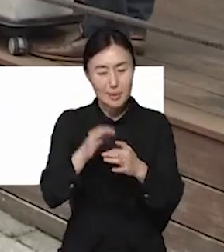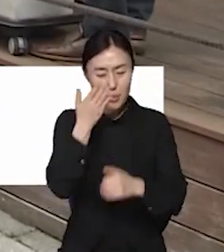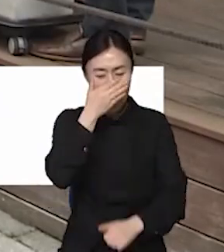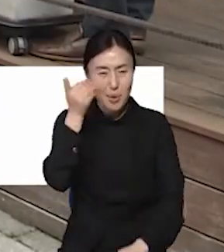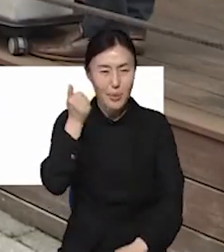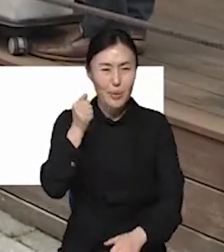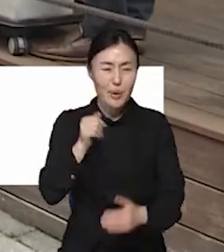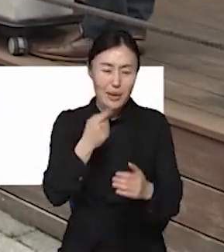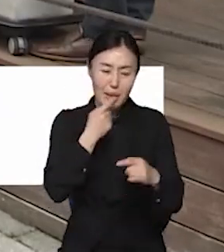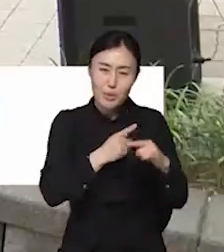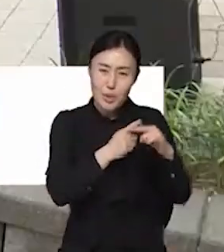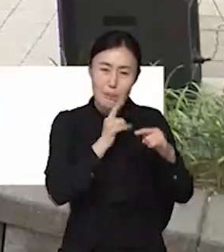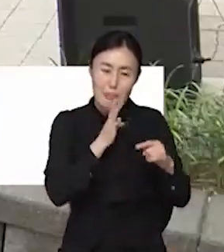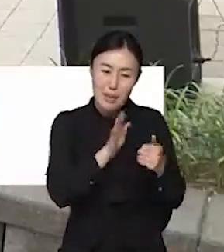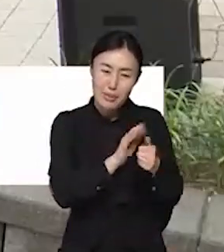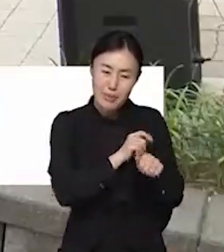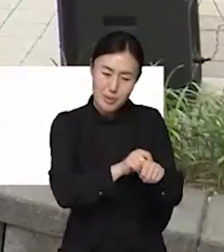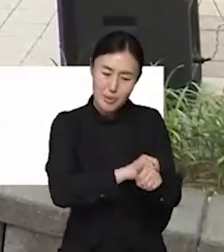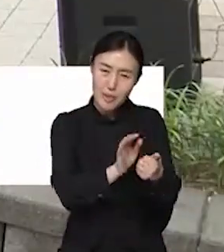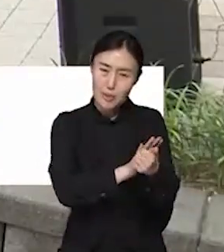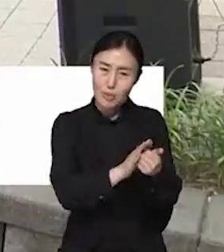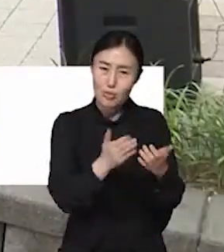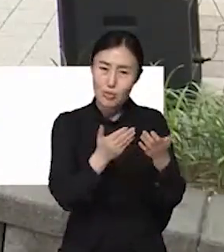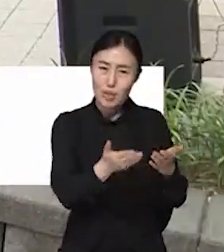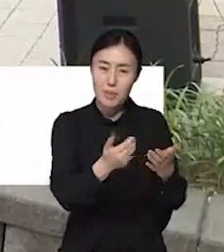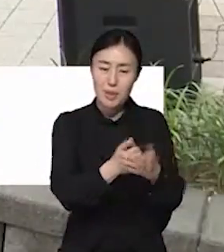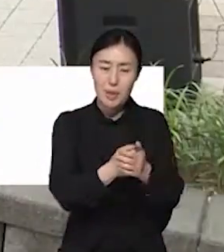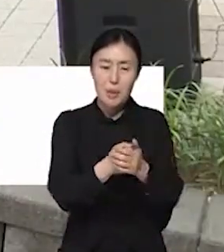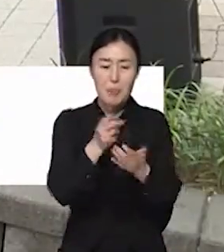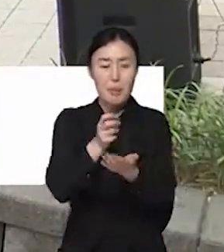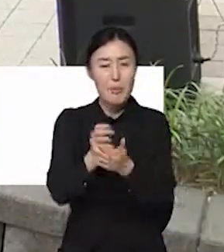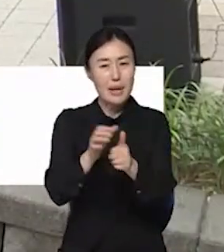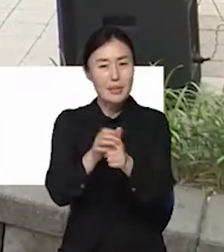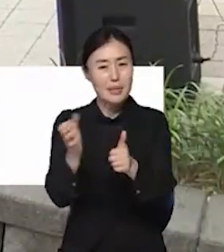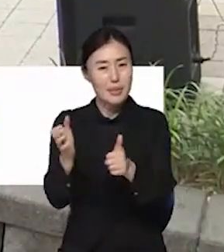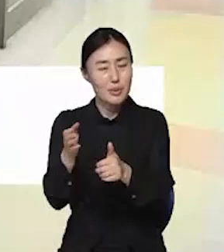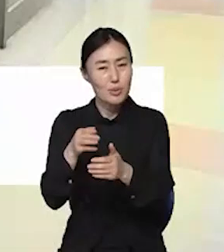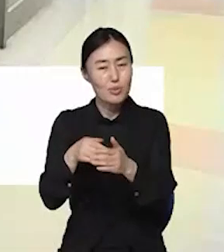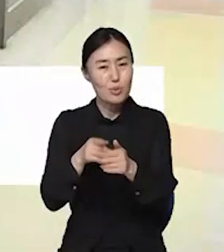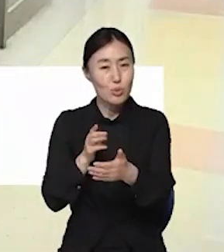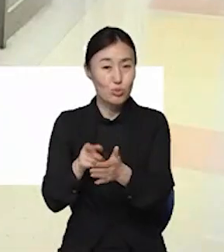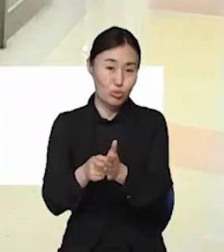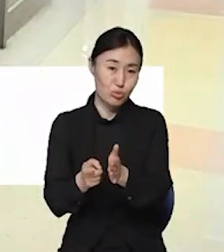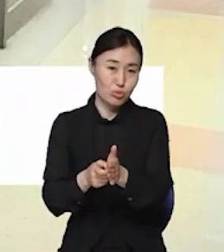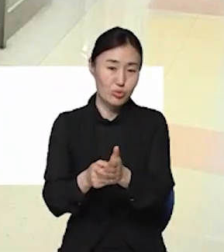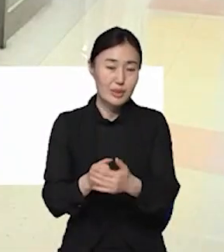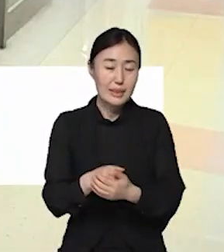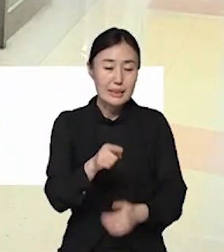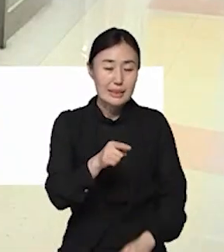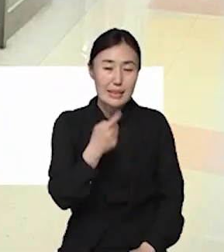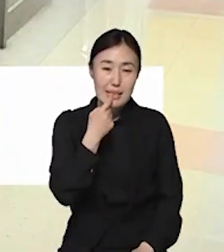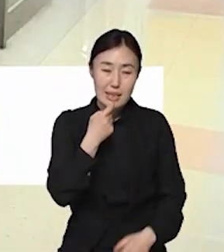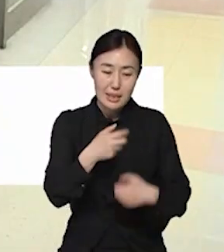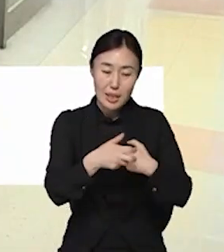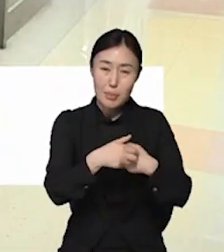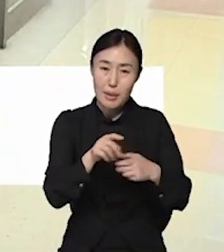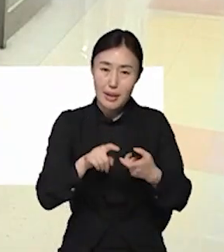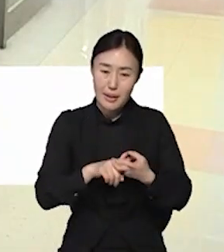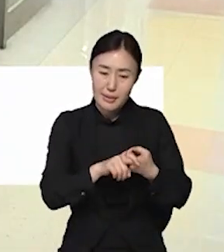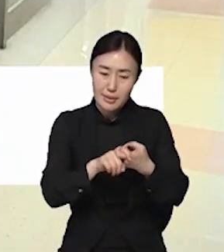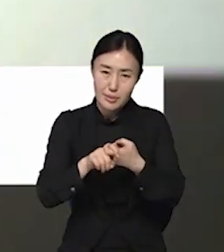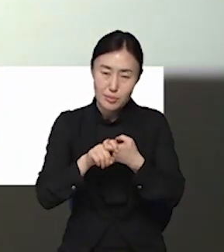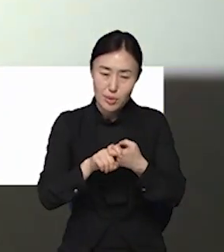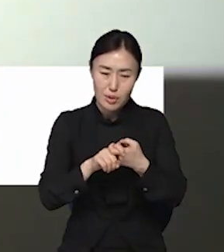채 간호사에게만 특혜를 준다며 법 폐기를 촉구했습니다. 지역 치과 의사회도 대한치과협회 지침에 따라